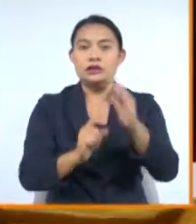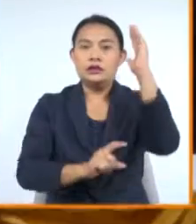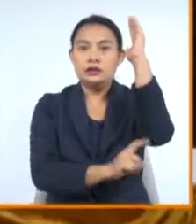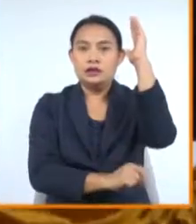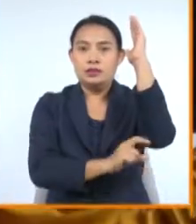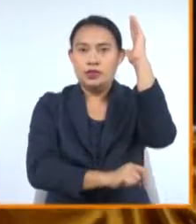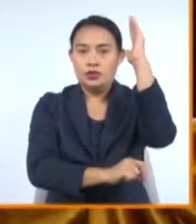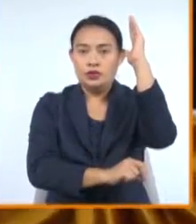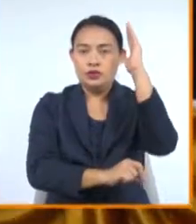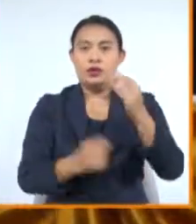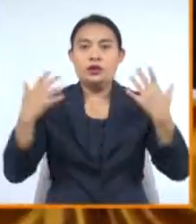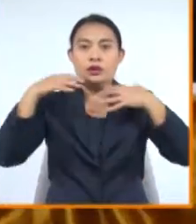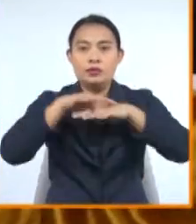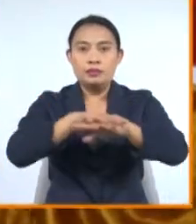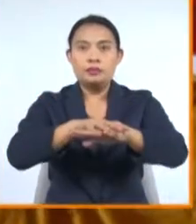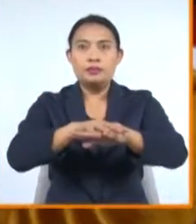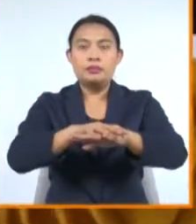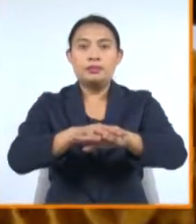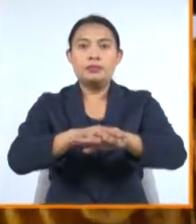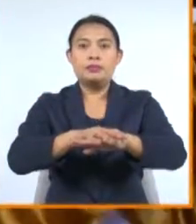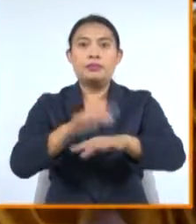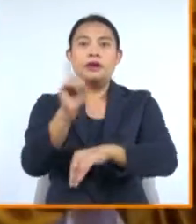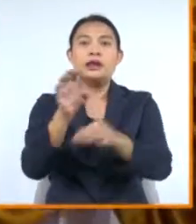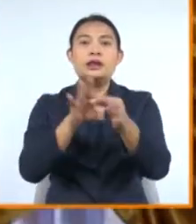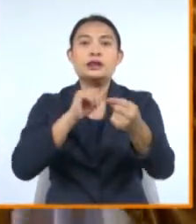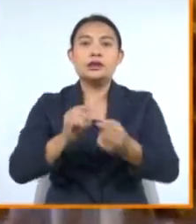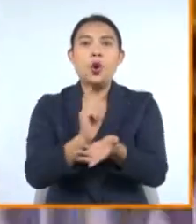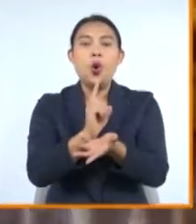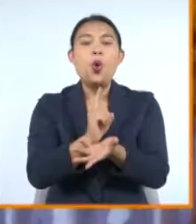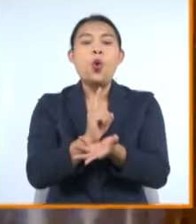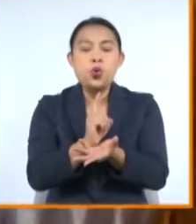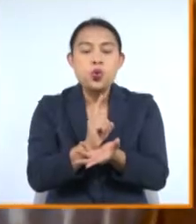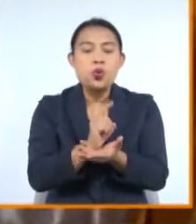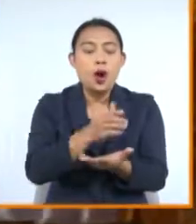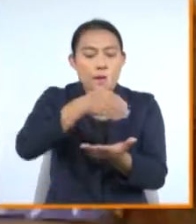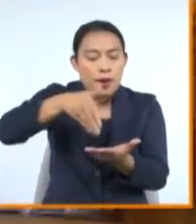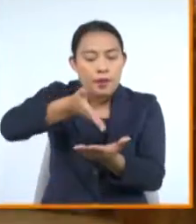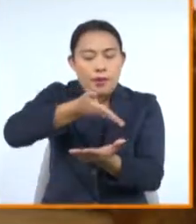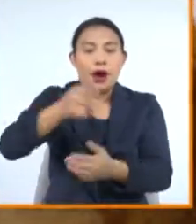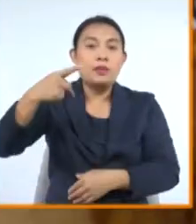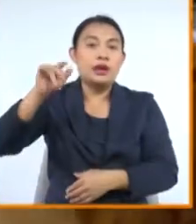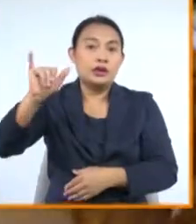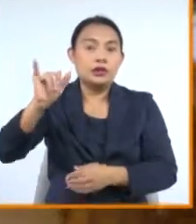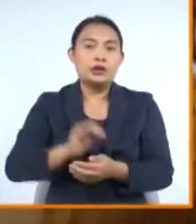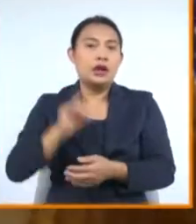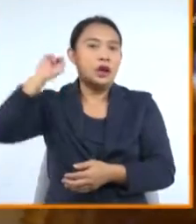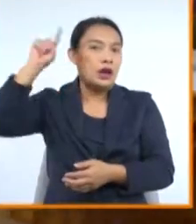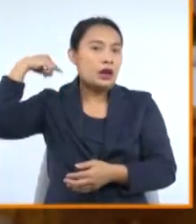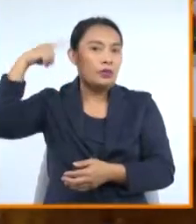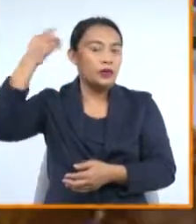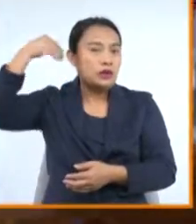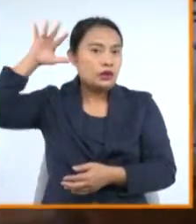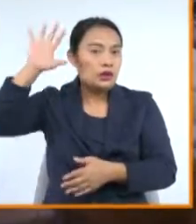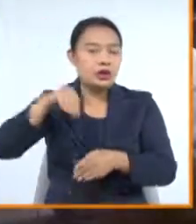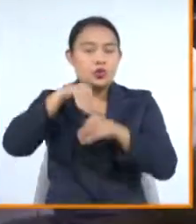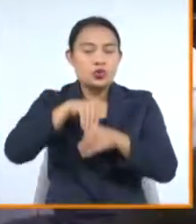ร์ในฐานะผู้ประสานงานอาเซียนจีนก็ได้มีการตัดเค้กร่วมกันนะคะโดยมีพลเอกประยุทธ์จันทร์โอชาและนางองซานซูจียืนเคีย